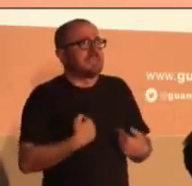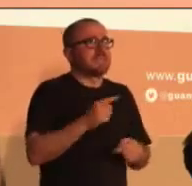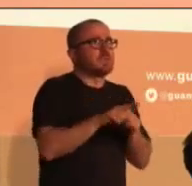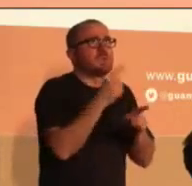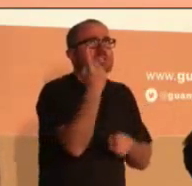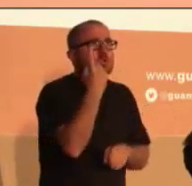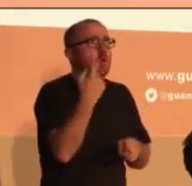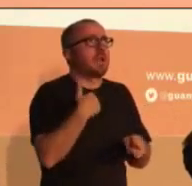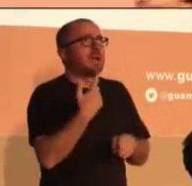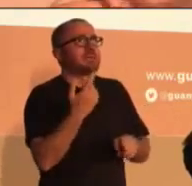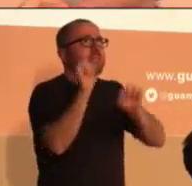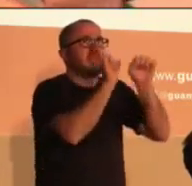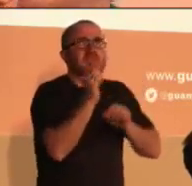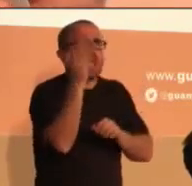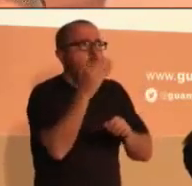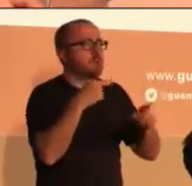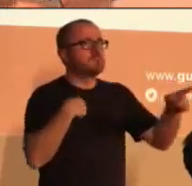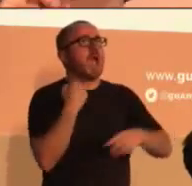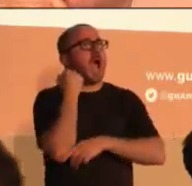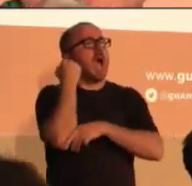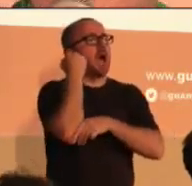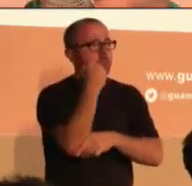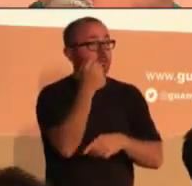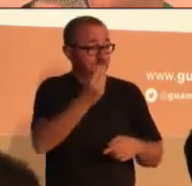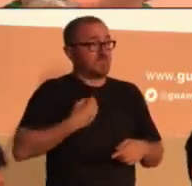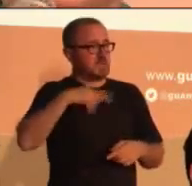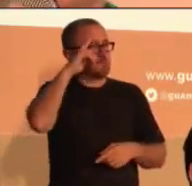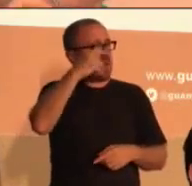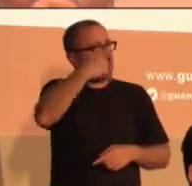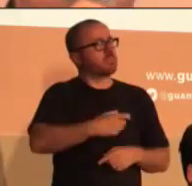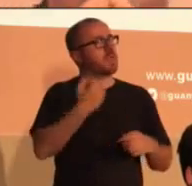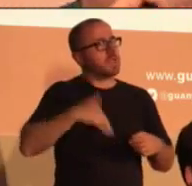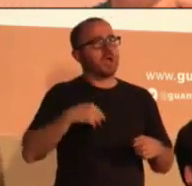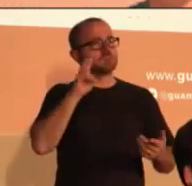han volgut fer creure, no? Que només cal que ens hi ajuntem i ens hi posem.